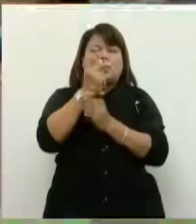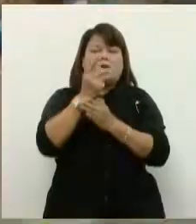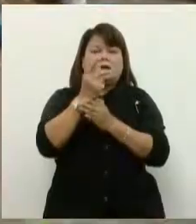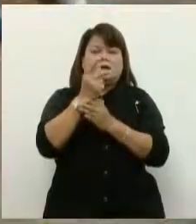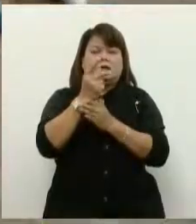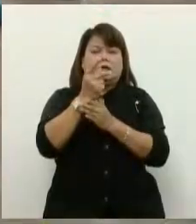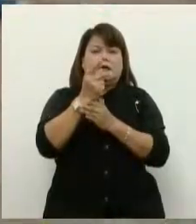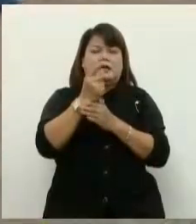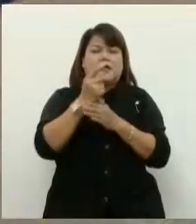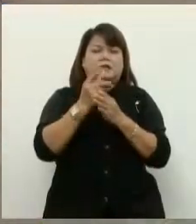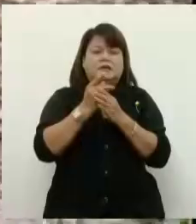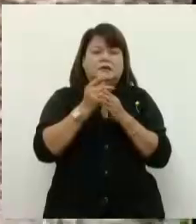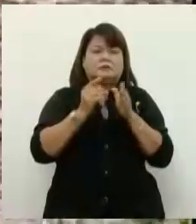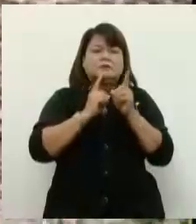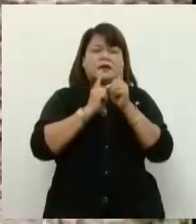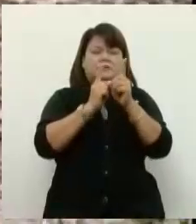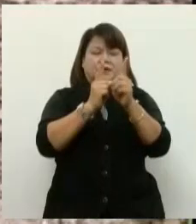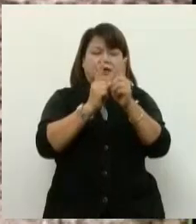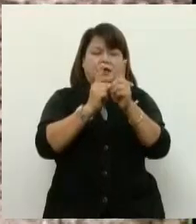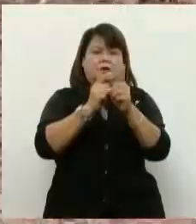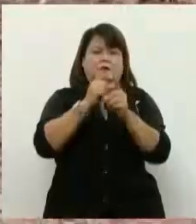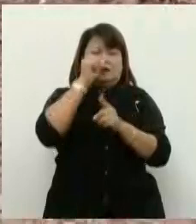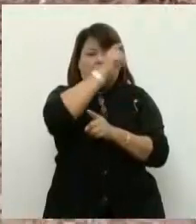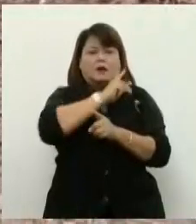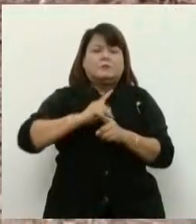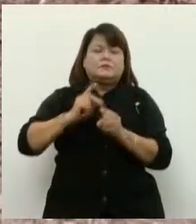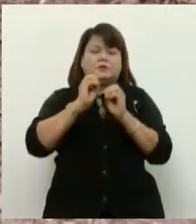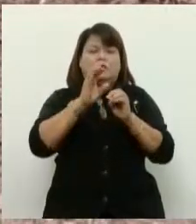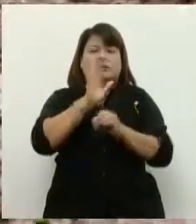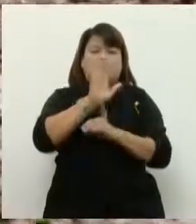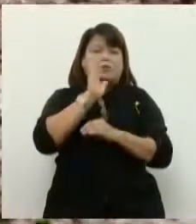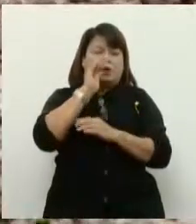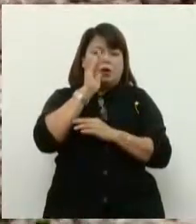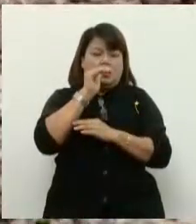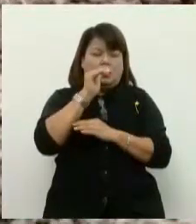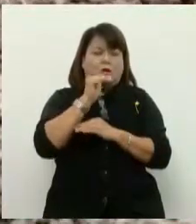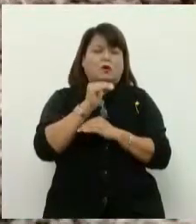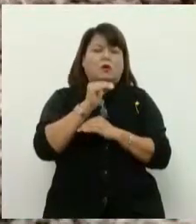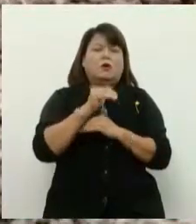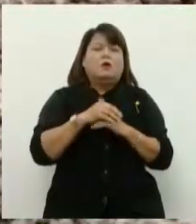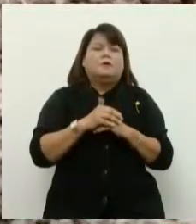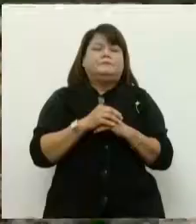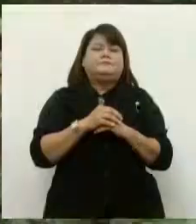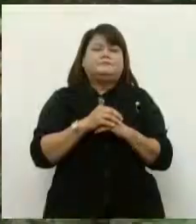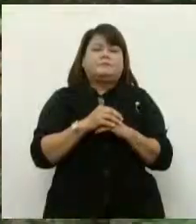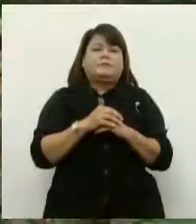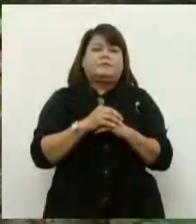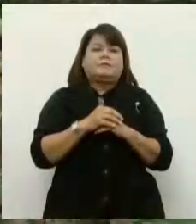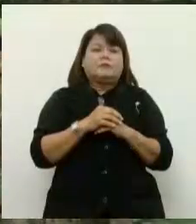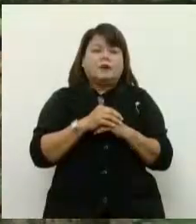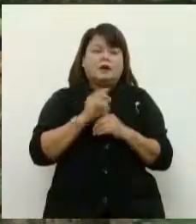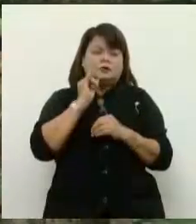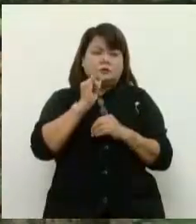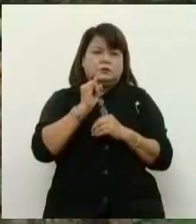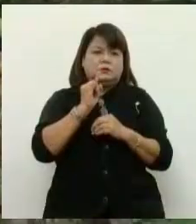าต่อยอดตามแนวพระราชดำริเศรษฐกิจพอเพียงด้วยโคกหนองนาแห่งน้ำใจและความหวังนะครับเราจึง